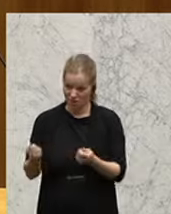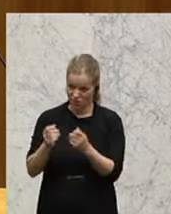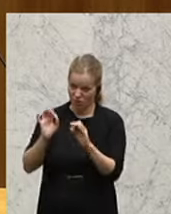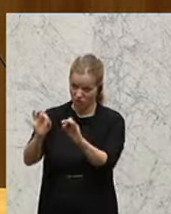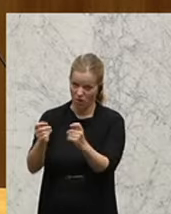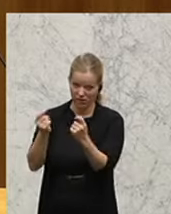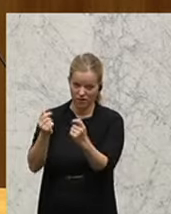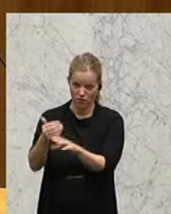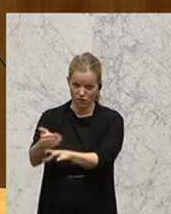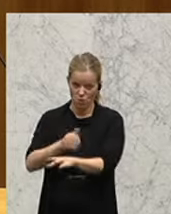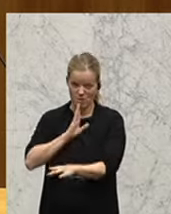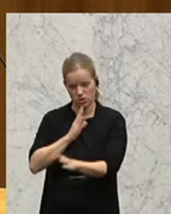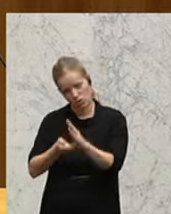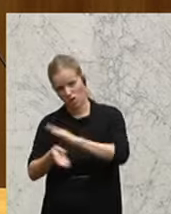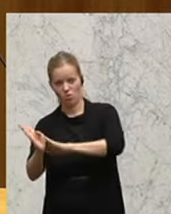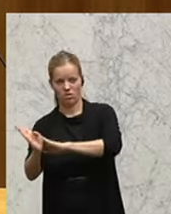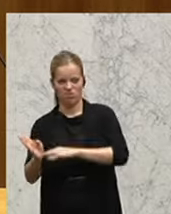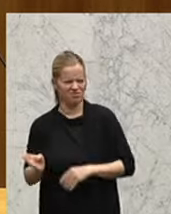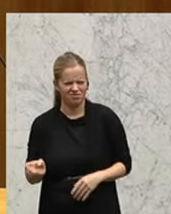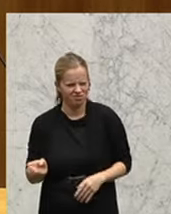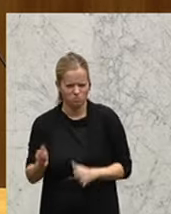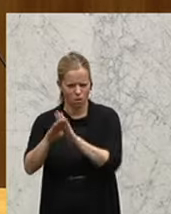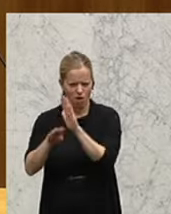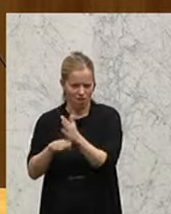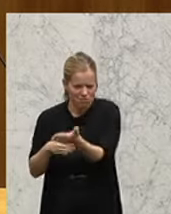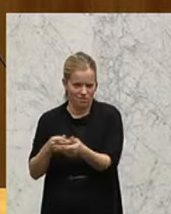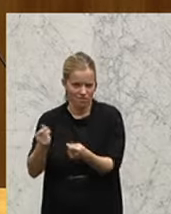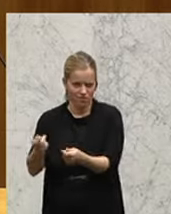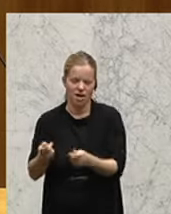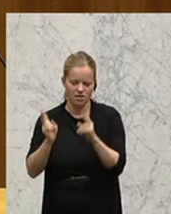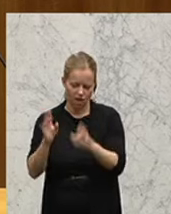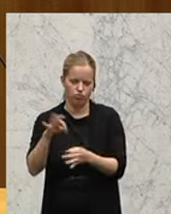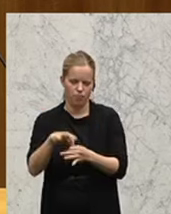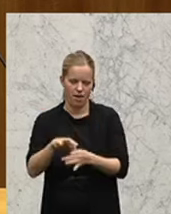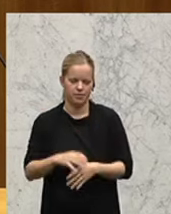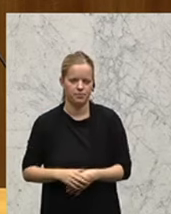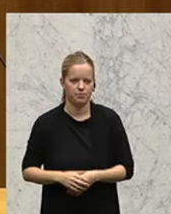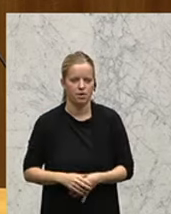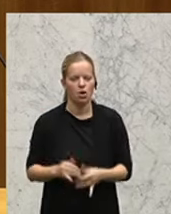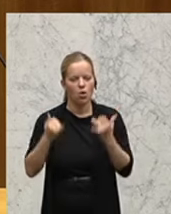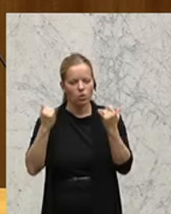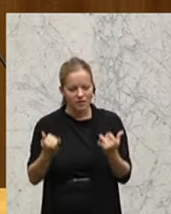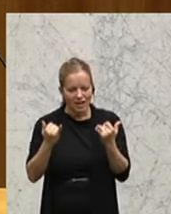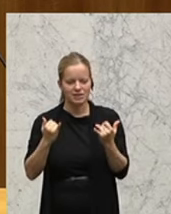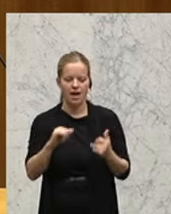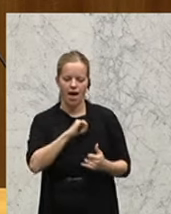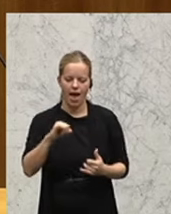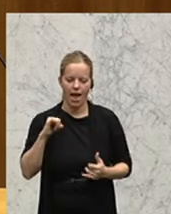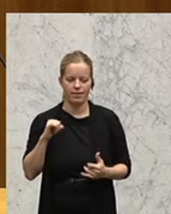finanzieren? Da könnte man etwas einsparen. Und wenn wir, und jetzt gehe ich auf eine eigene Wählerschicht ein, man darf nicht immer nur auf